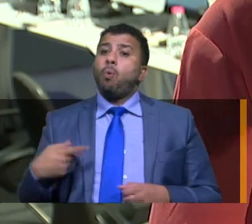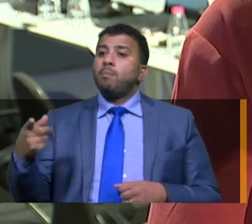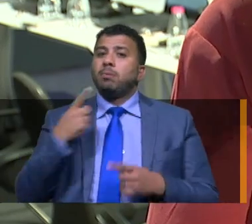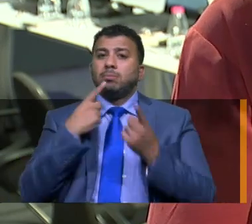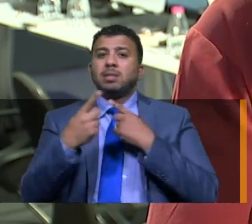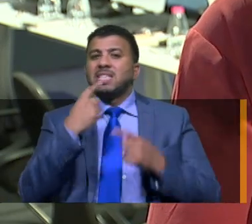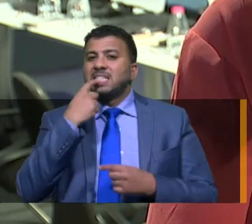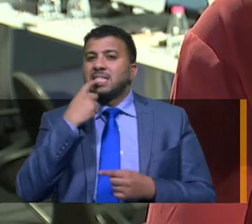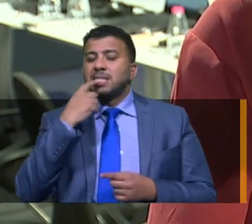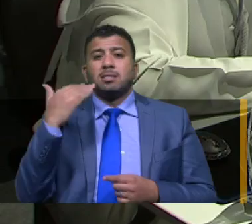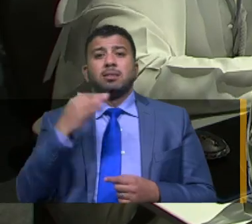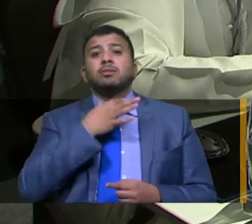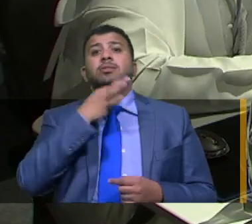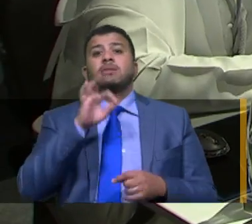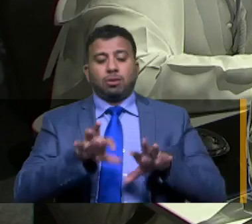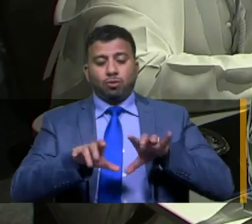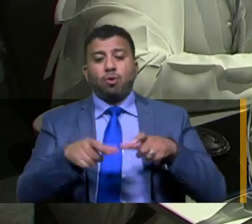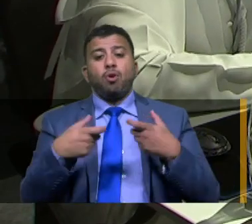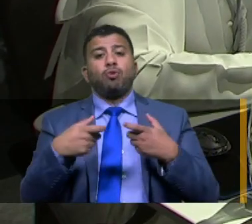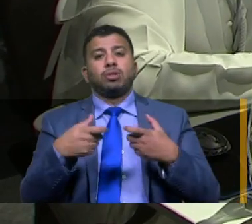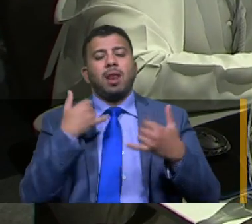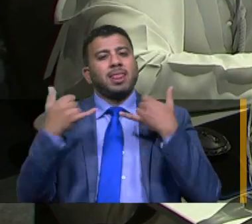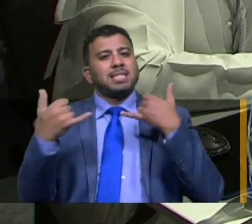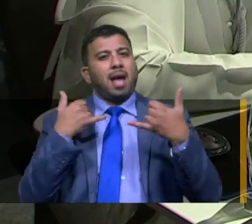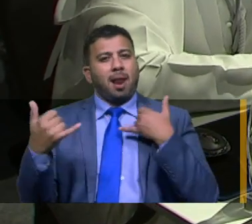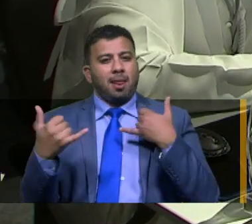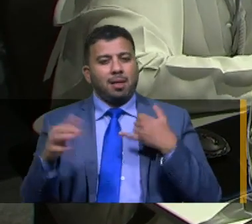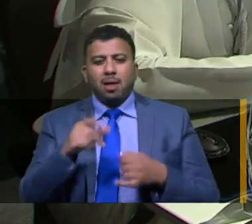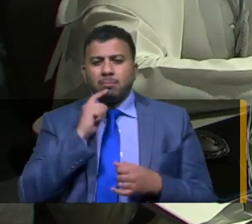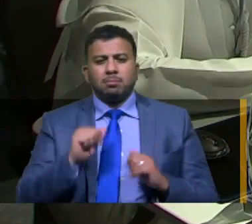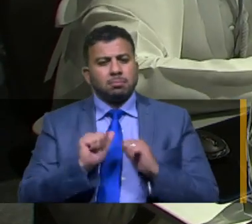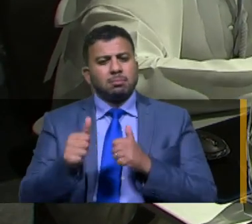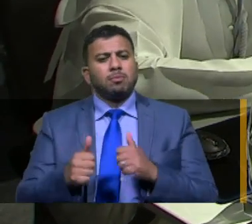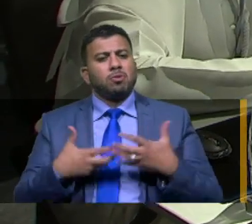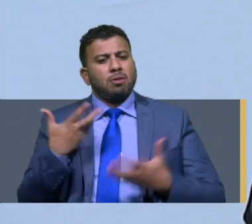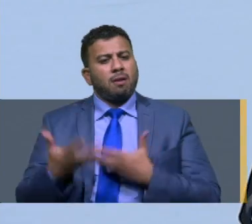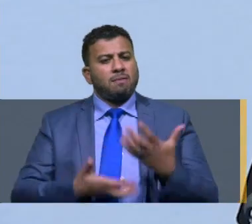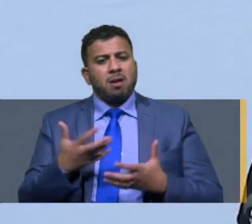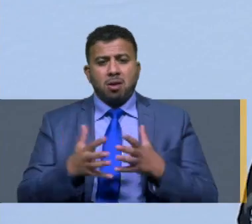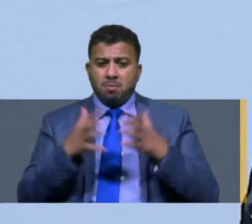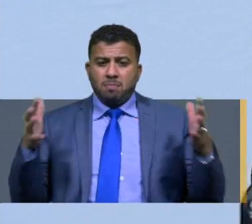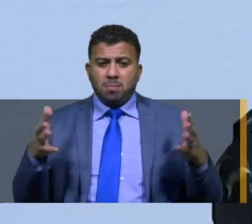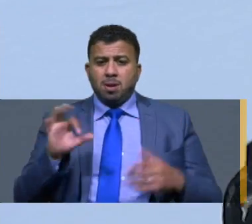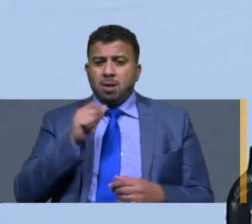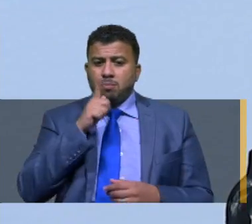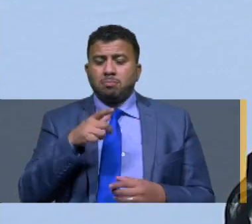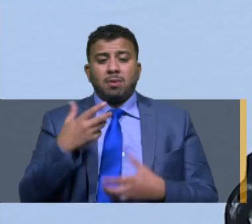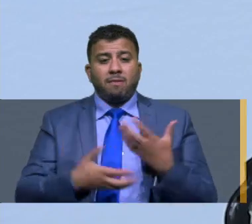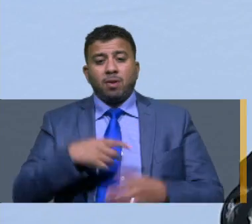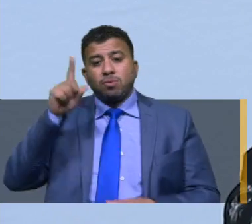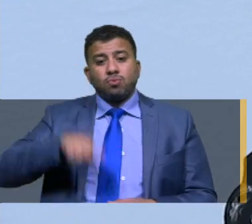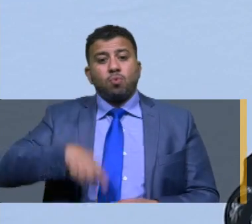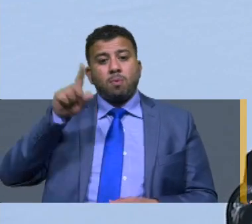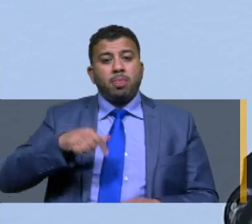مع أحدث ما أنتجته تكنولوجيا الاتصال. حضور وتفاعل كبيران شهدتهما فعاليات اليوم